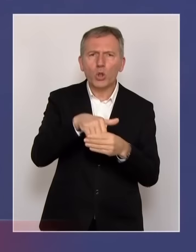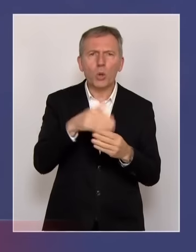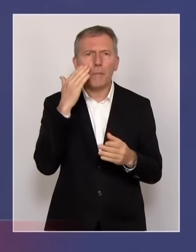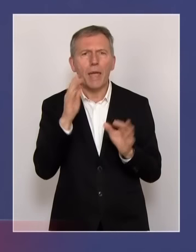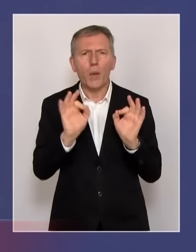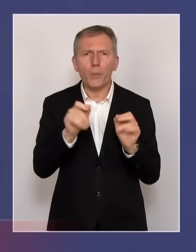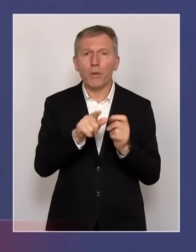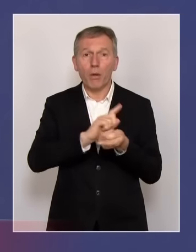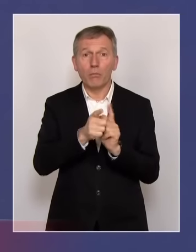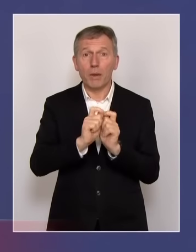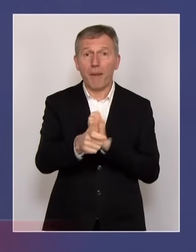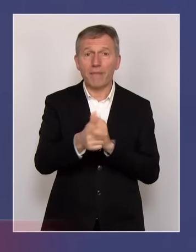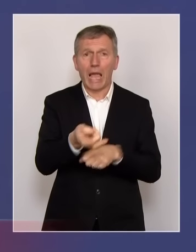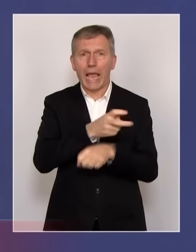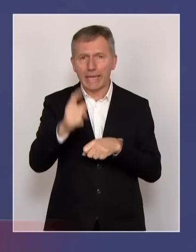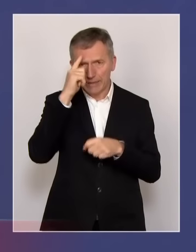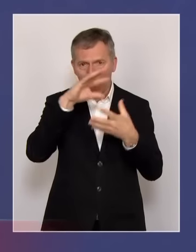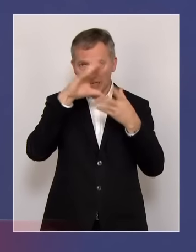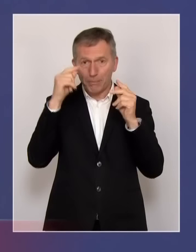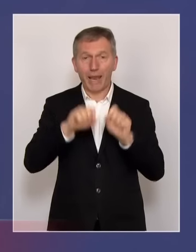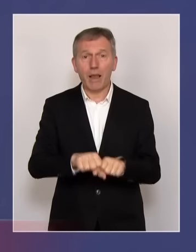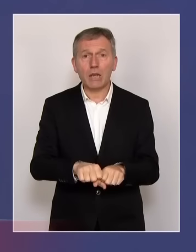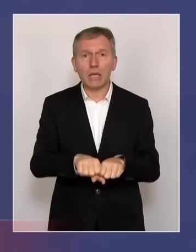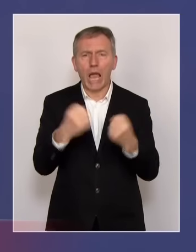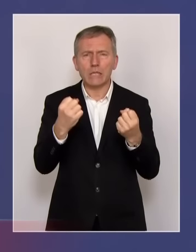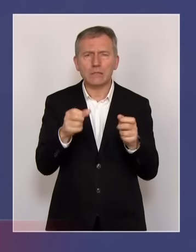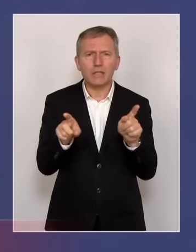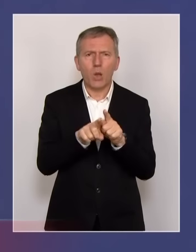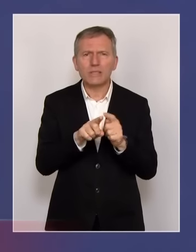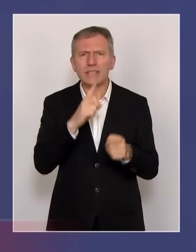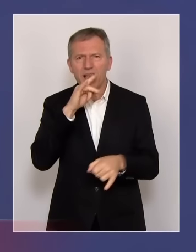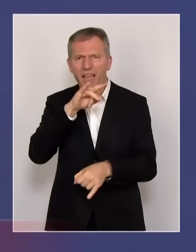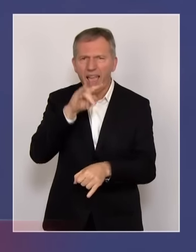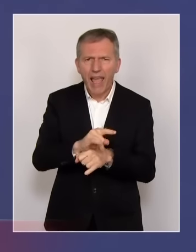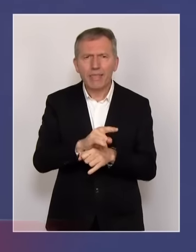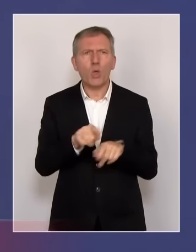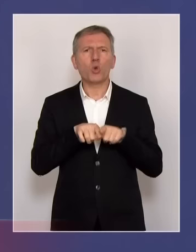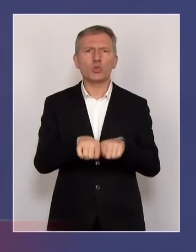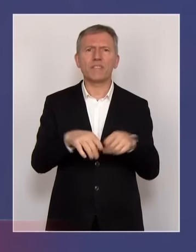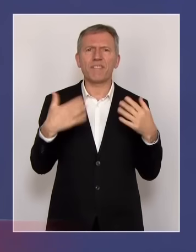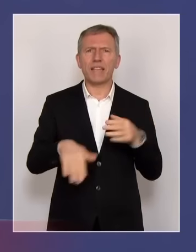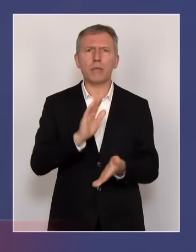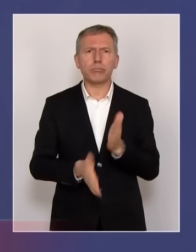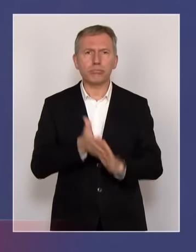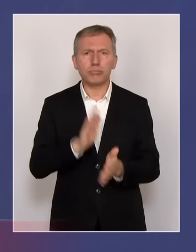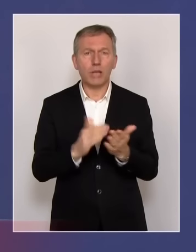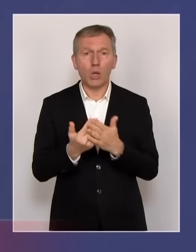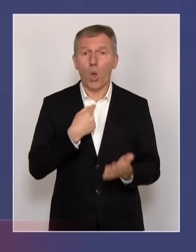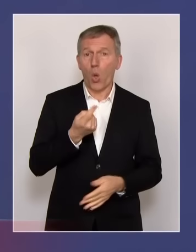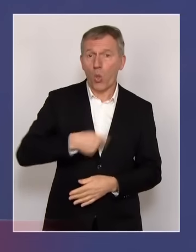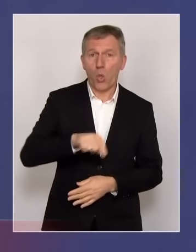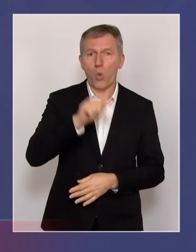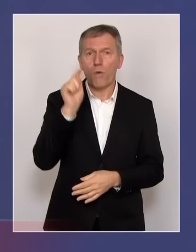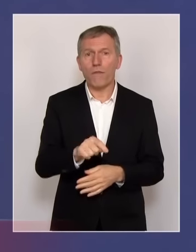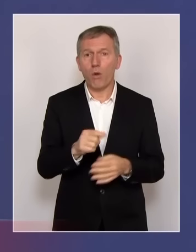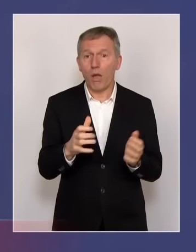qui est le fruit de tous les risques et des déformations d'esprit qui justifie toutes les haines nous devons comme on le fait